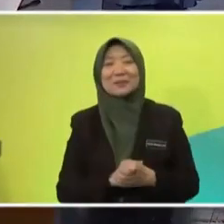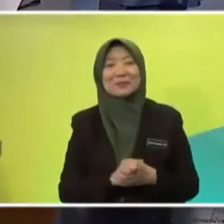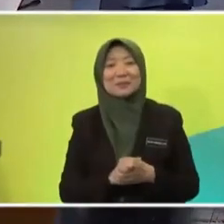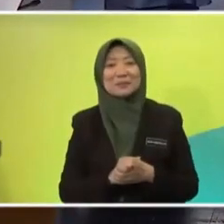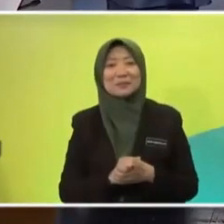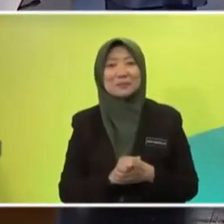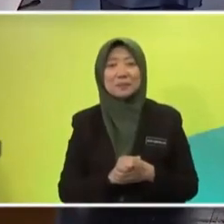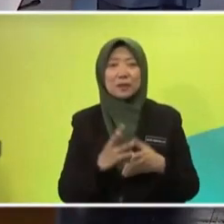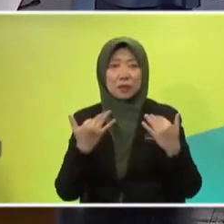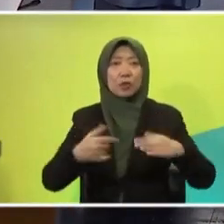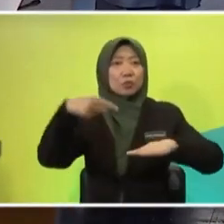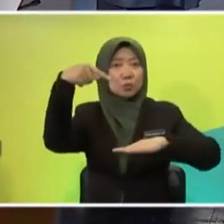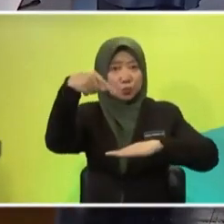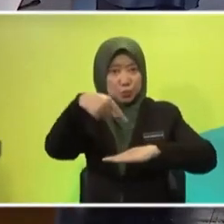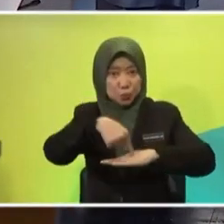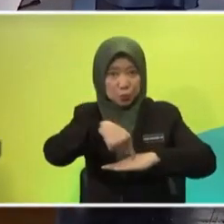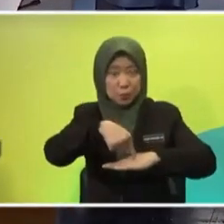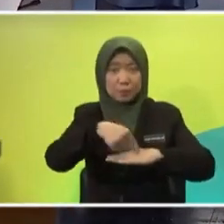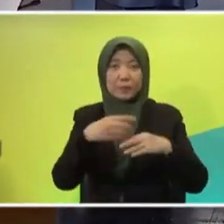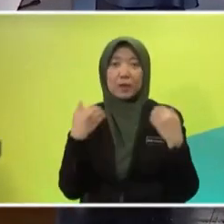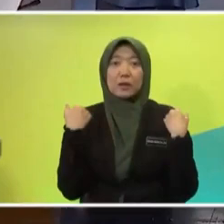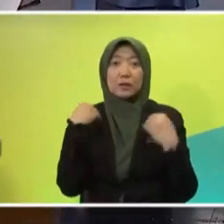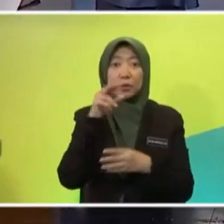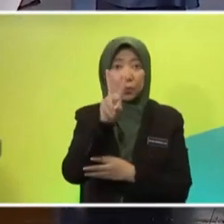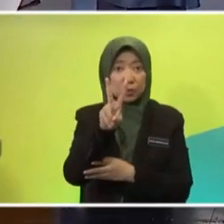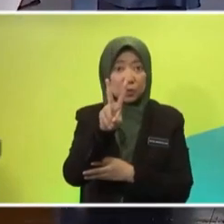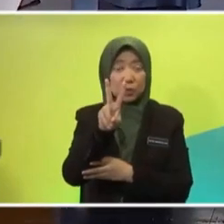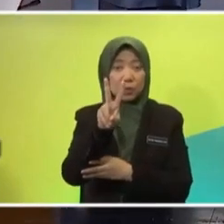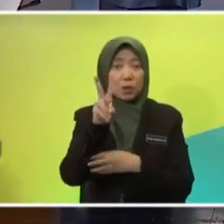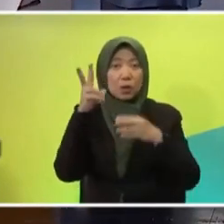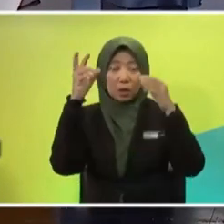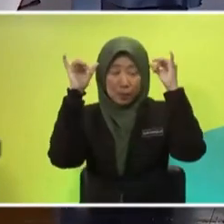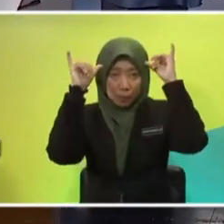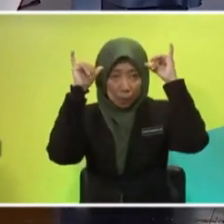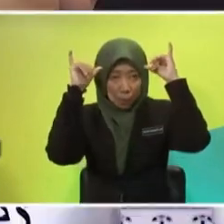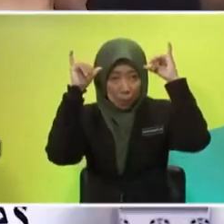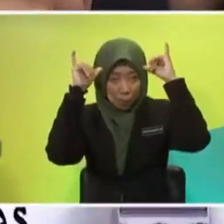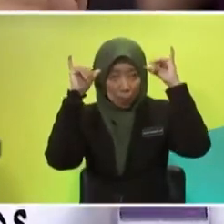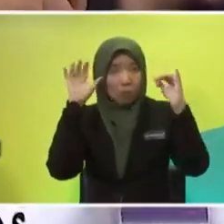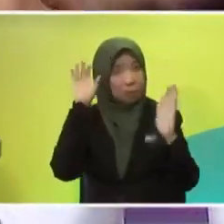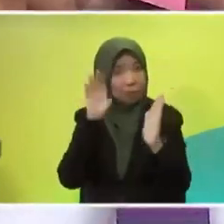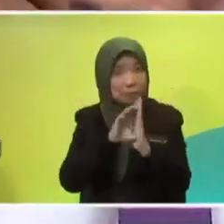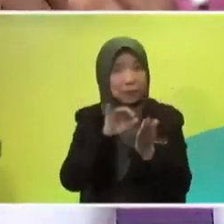Sekarang saya kena cucuk ya, cikgu? Ya, betul. Ada 2 gambar lembu. Oh, jadi kena cucuk dua-dua ya? Ya,